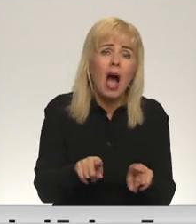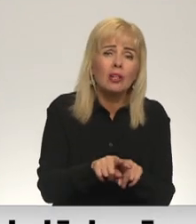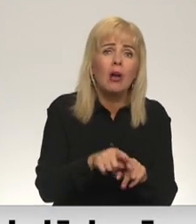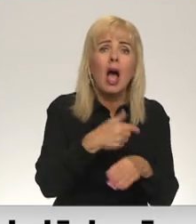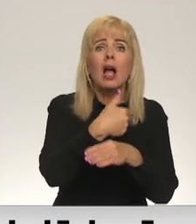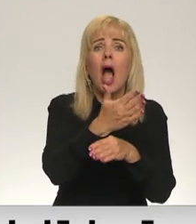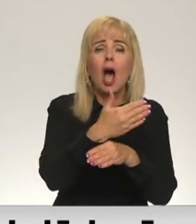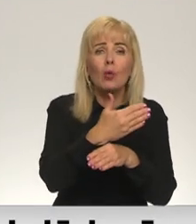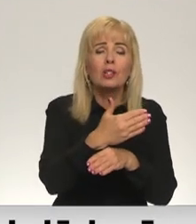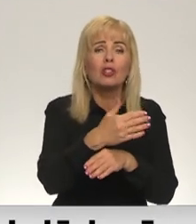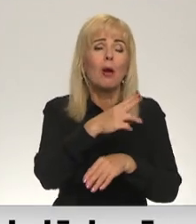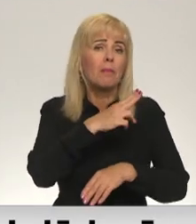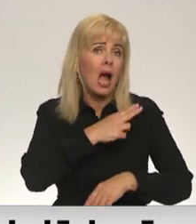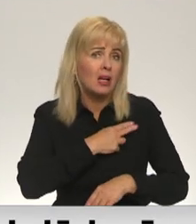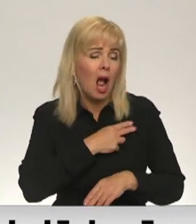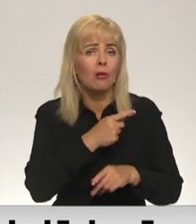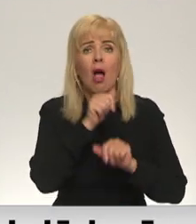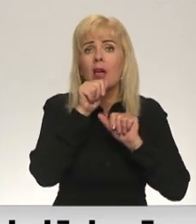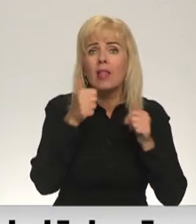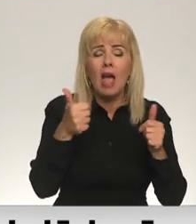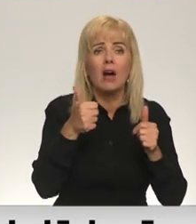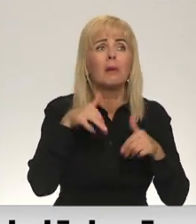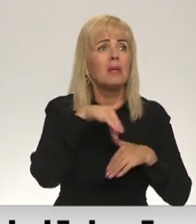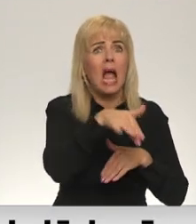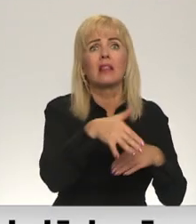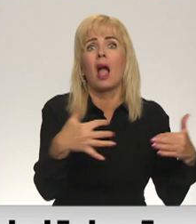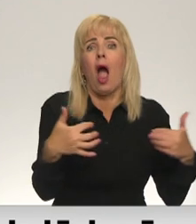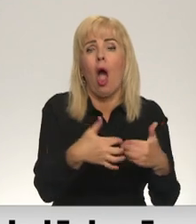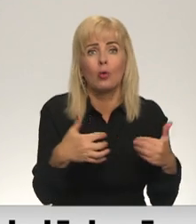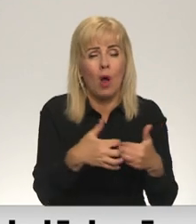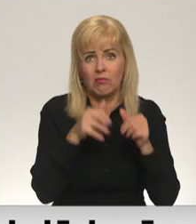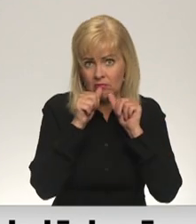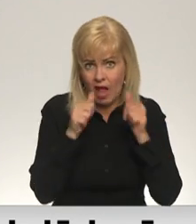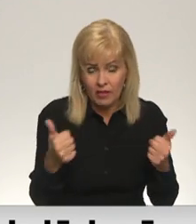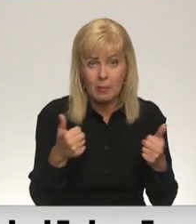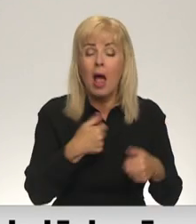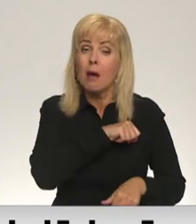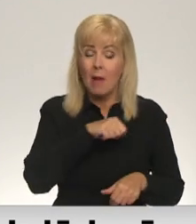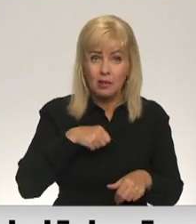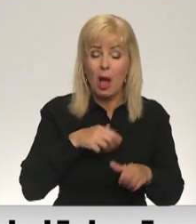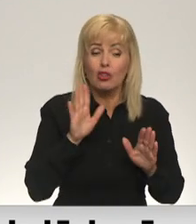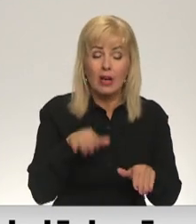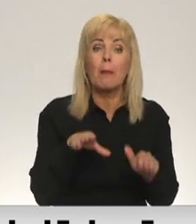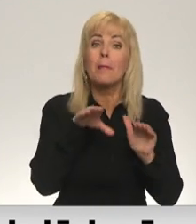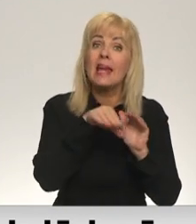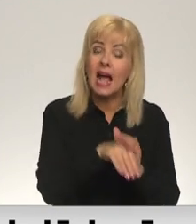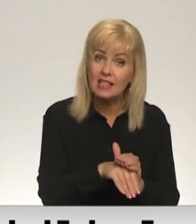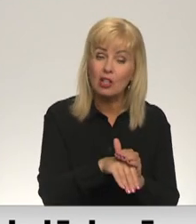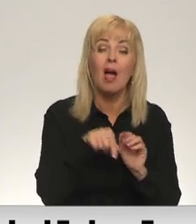karodziņš pie krekla, ja? Vai tā ir, mēs nevaram visu doties karot, bet mēs varam būt iesaistīti. Un tajā brīdī